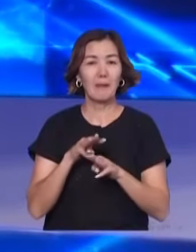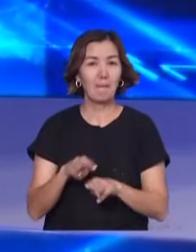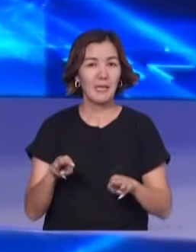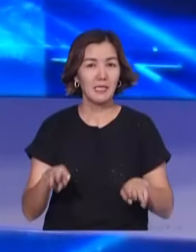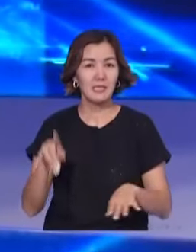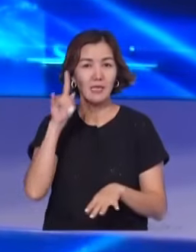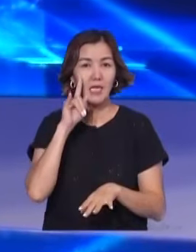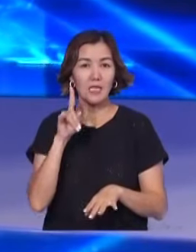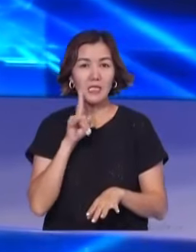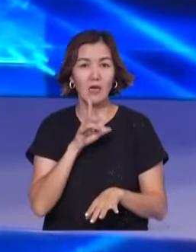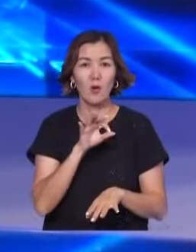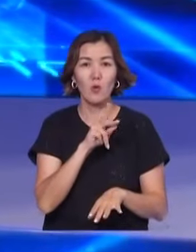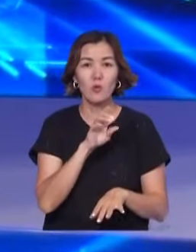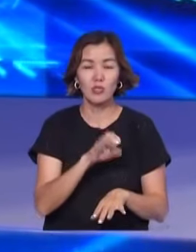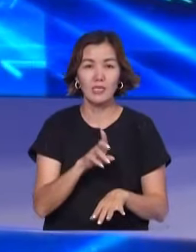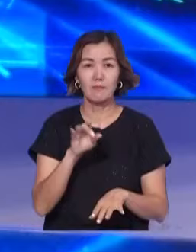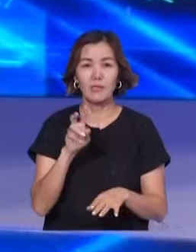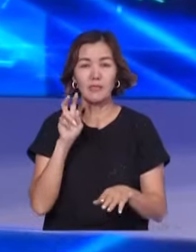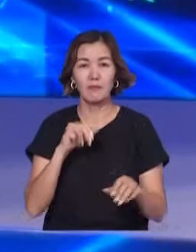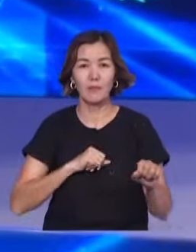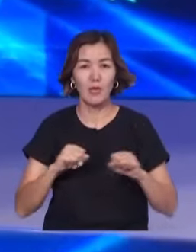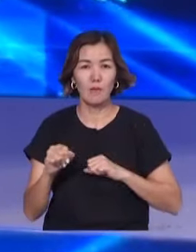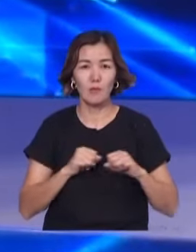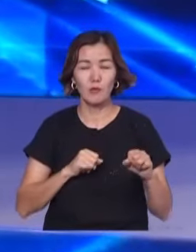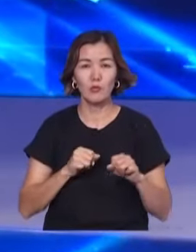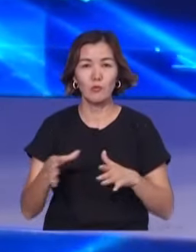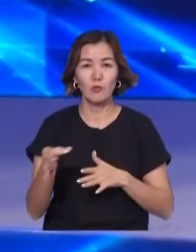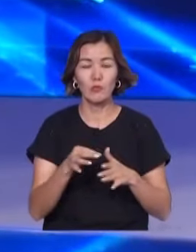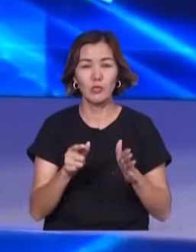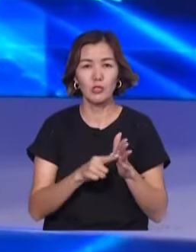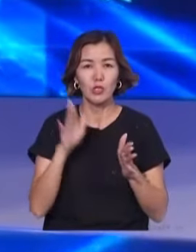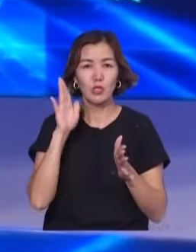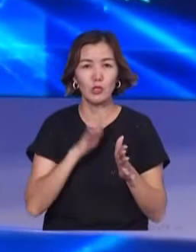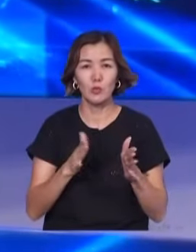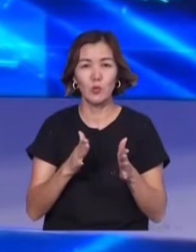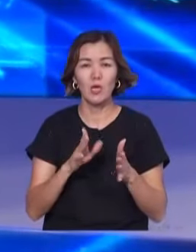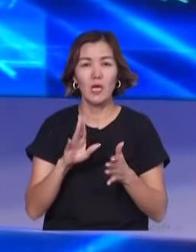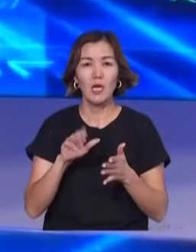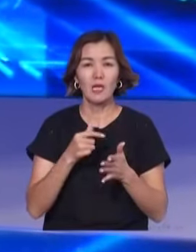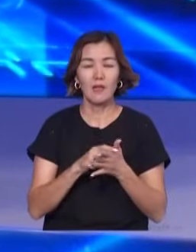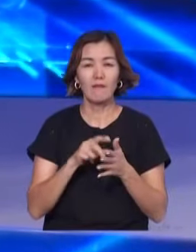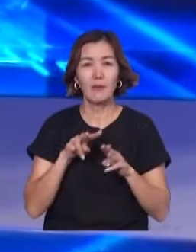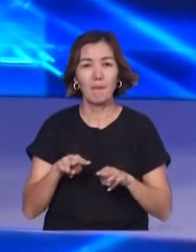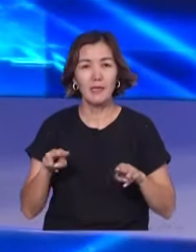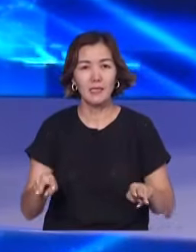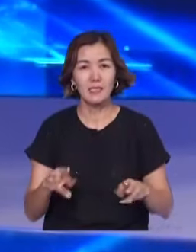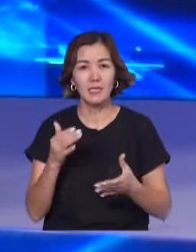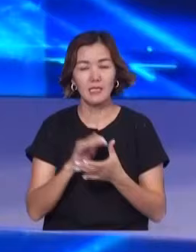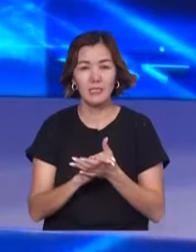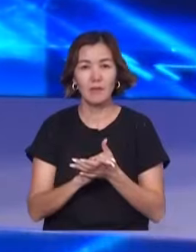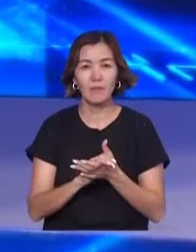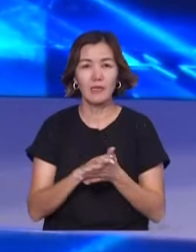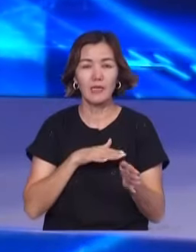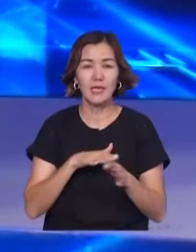премьер-министр Казахстана Олжас Бектенов прибыл с рабочим визитом в область Жетсу. В ходе визита глава кабинета министров ознакомился с